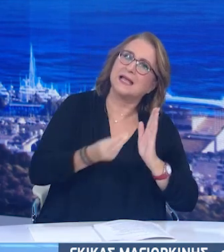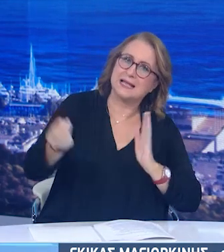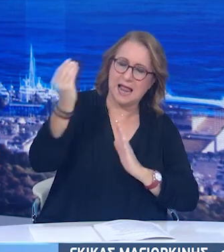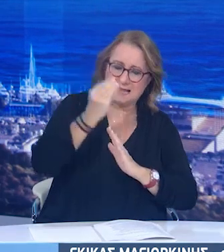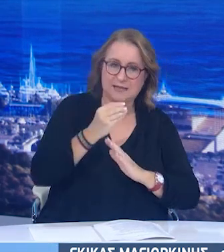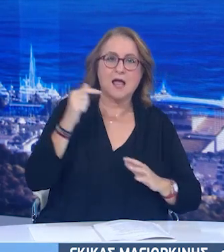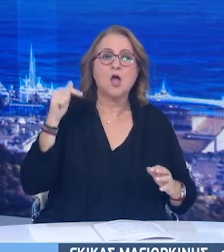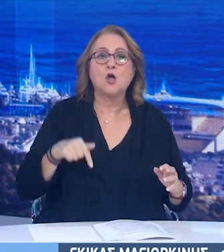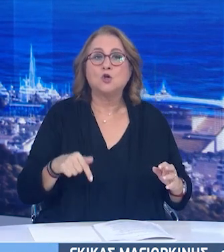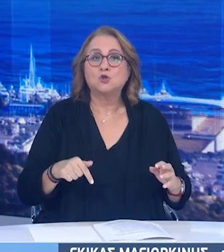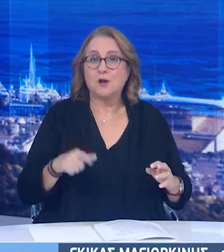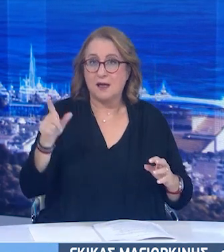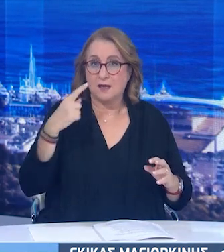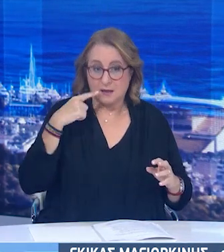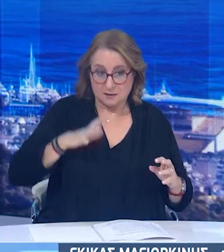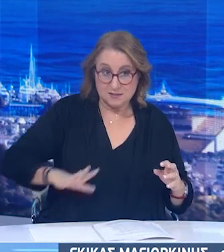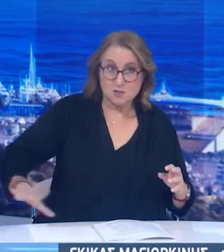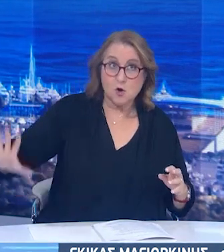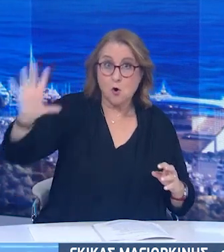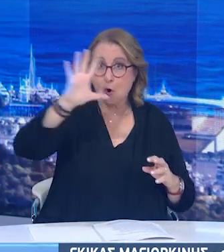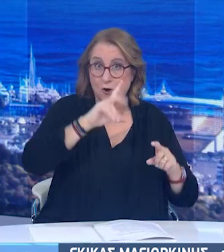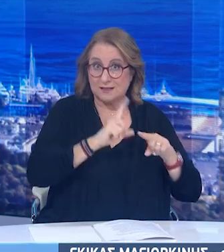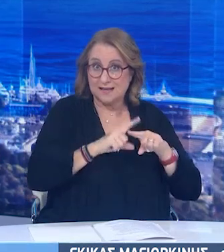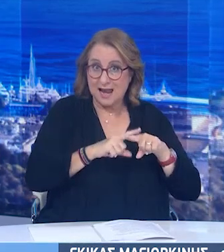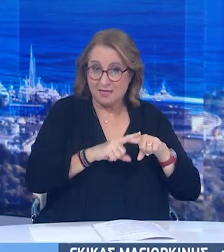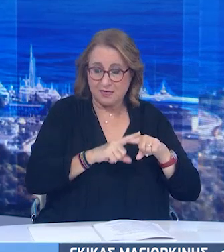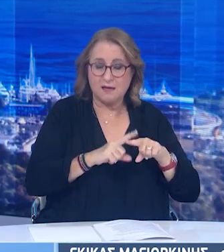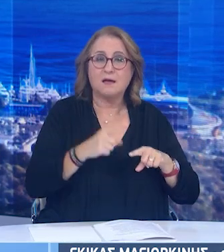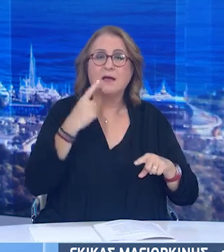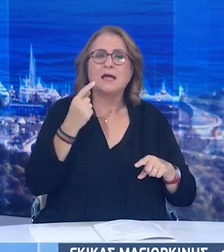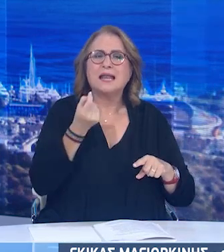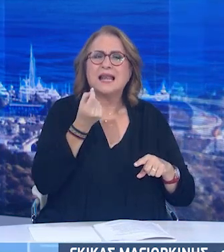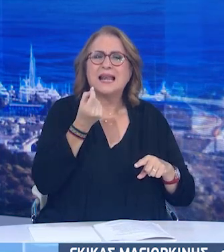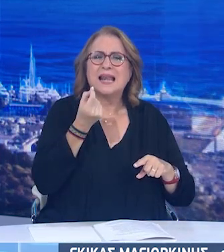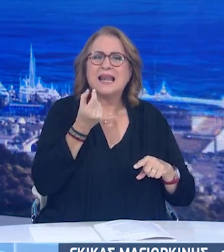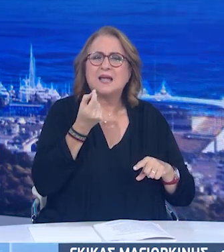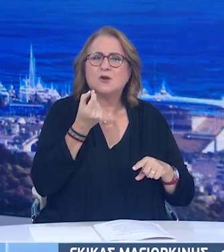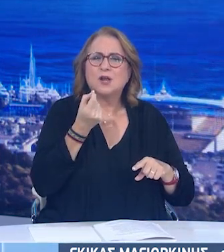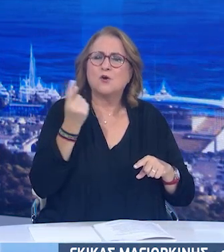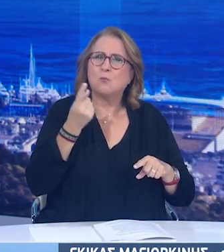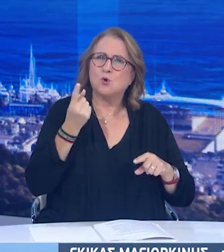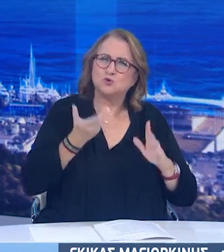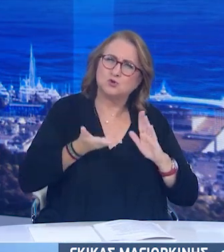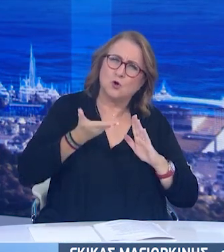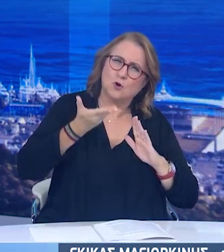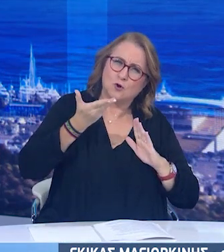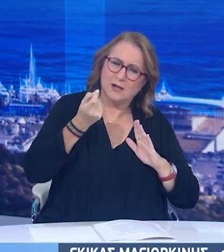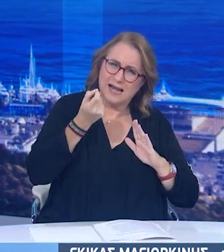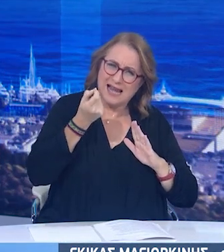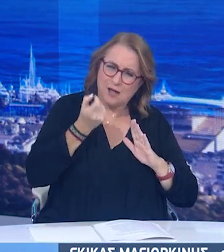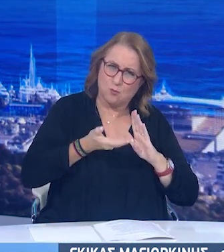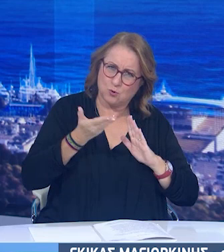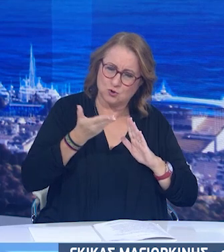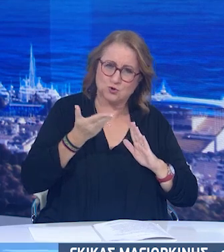εβδομάδα, ο συνολικός αριθμός των διαγνώσεων στην επικράτεια έδειξε μικρή αύξηση. Ωστόσο, όπως είπαμε και την προηγούμενη εβδομάδα, η μικρή αυτή αύξηση